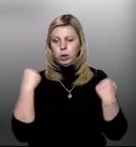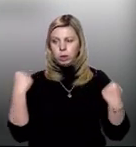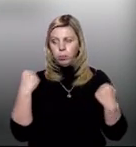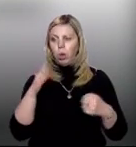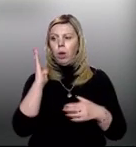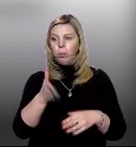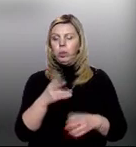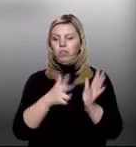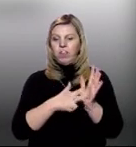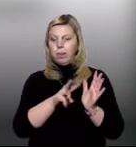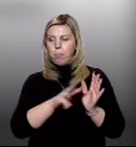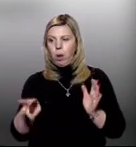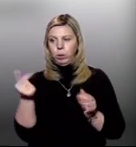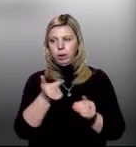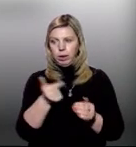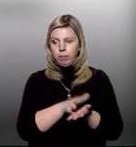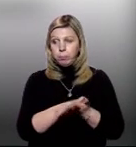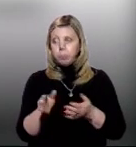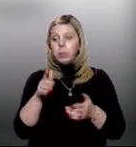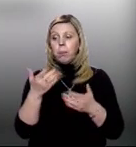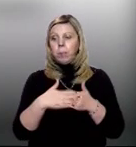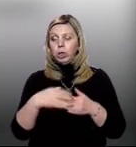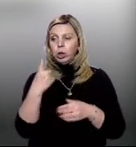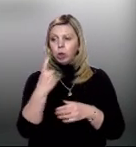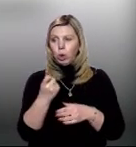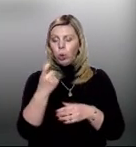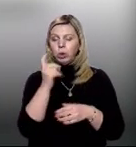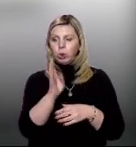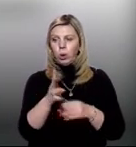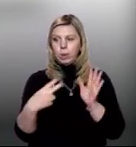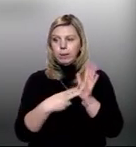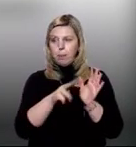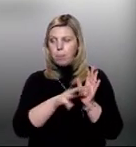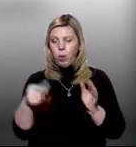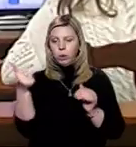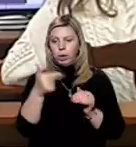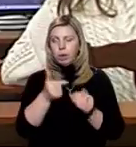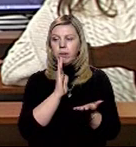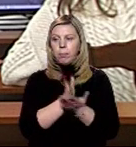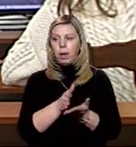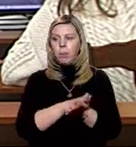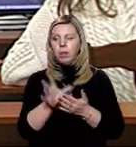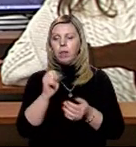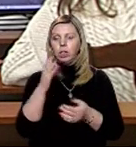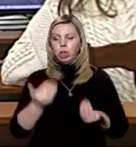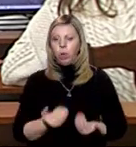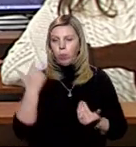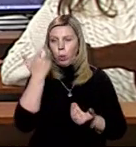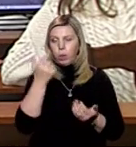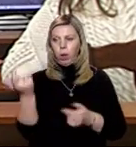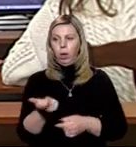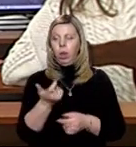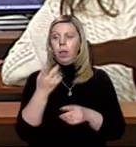– понад 8,5 мільйонів. Близько 147 мільйонів гривень спрямують на житлово-комунальне